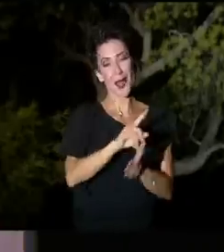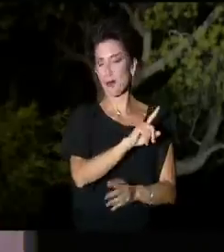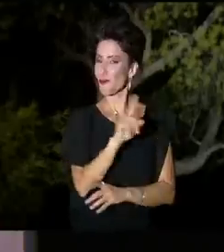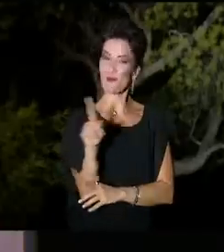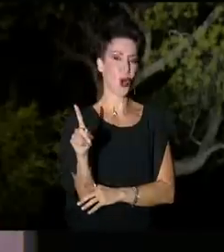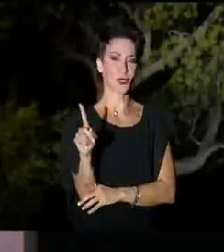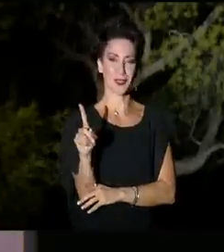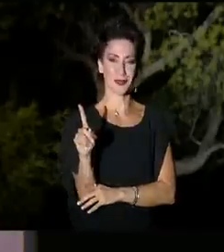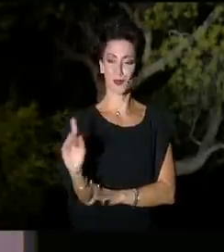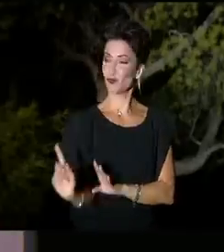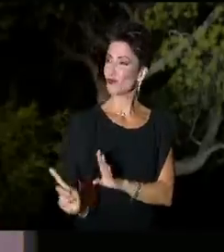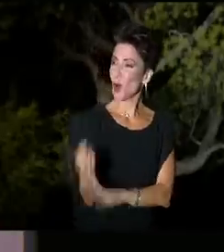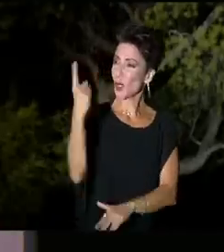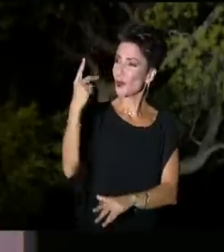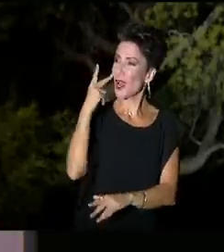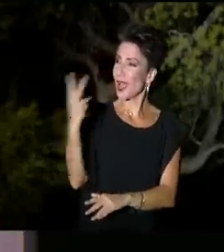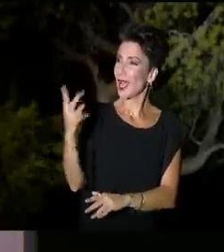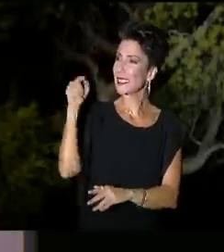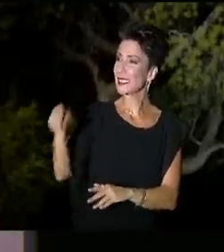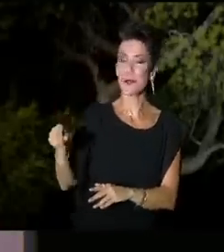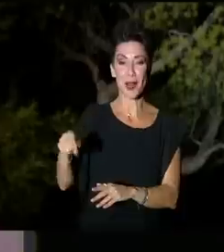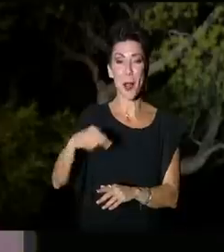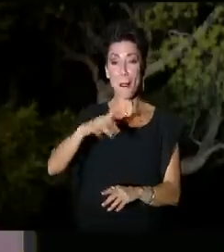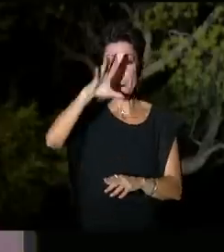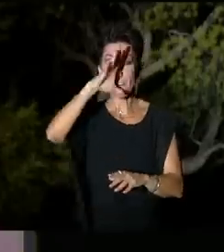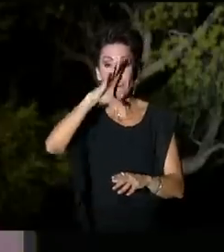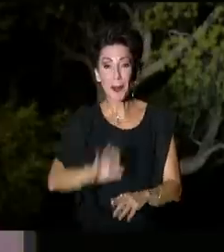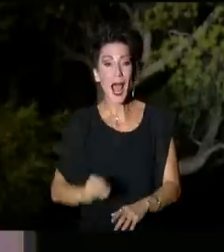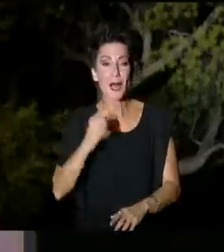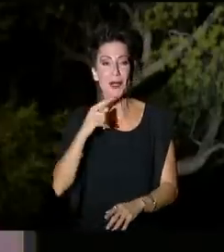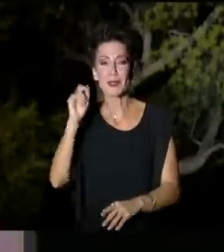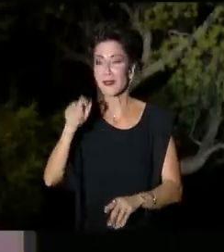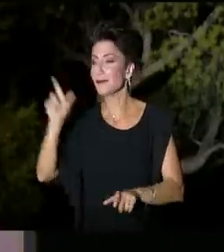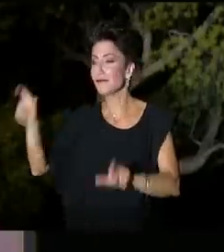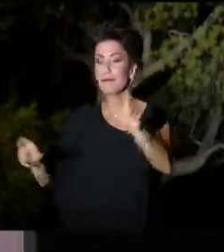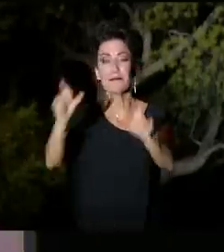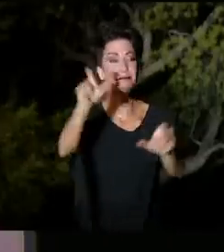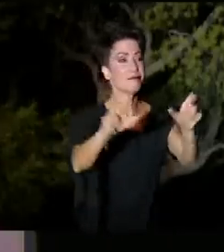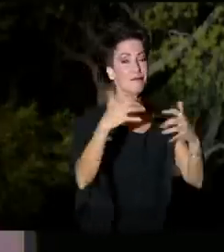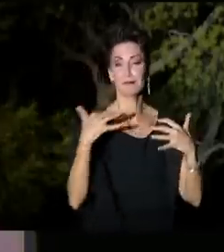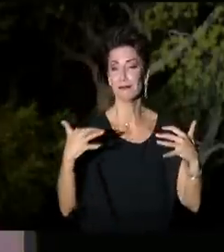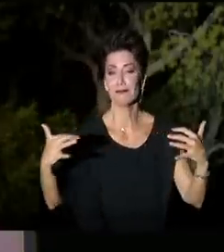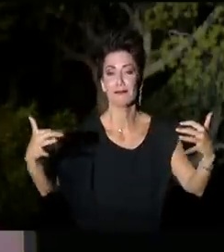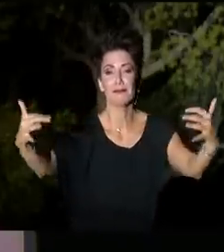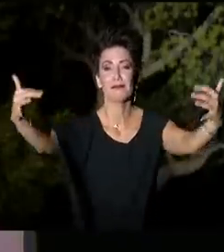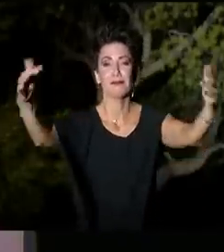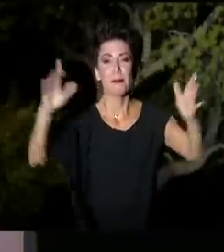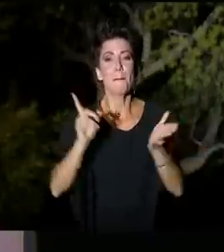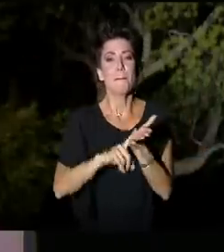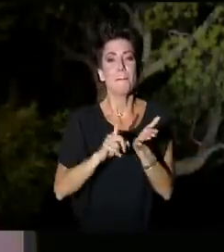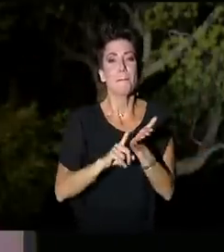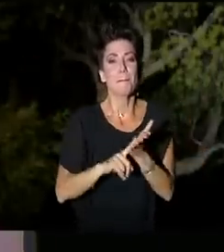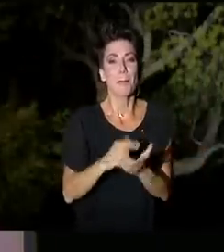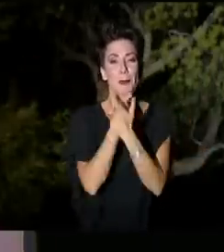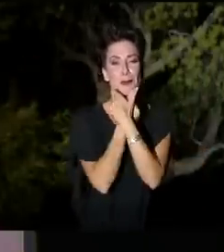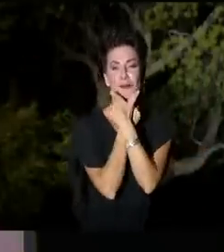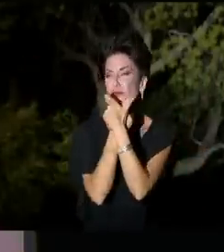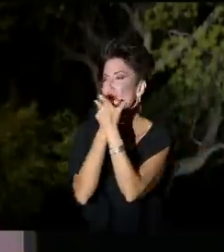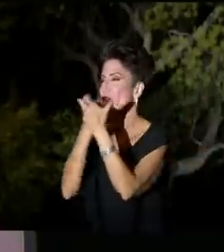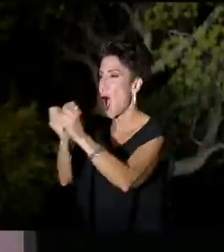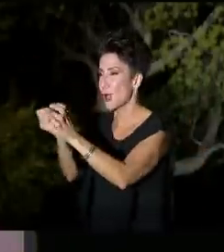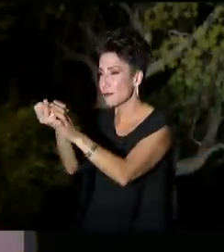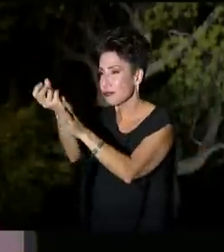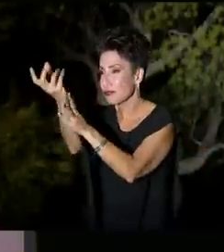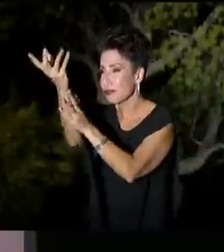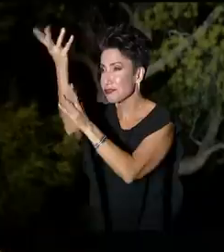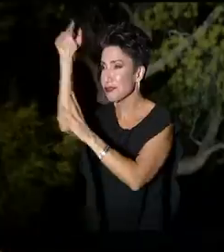που αποσπάστηκε από τη νύχτα της γης, χαιρέτησε, λαέ της Αθήνας, την άσβεστη φωνή που υψώθηκε εδώ και